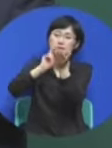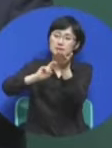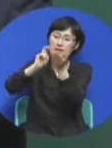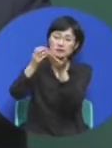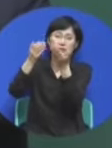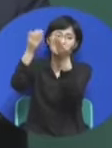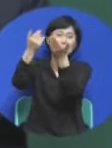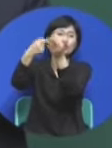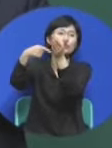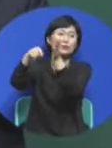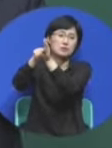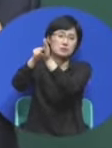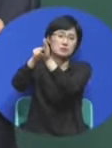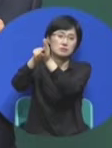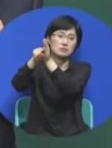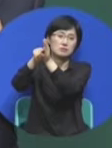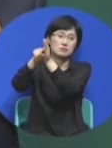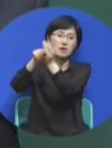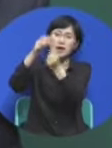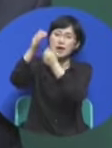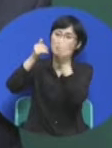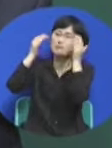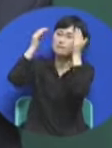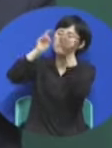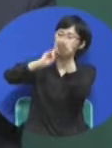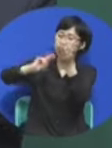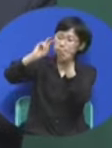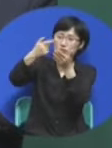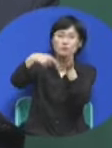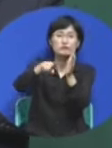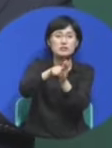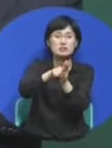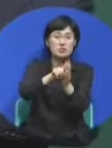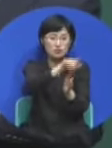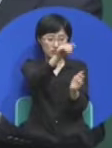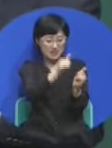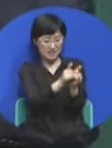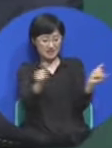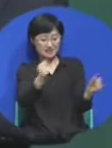为了神的荣耀. 하나님께 찬송을 드리도록 그렇게 창조하셨다.